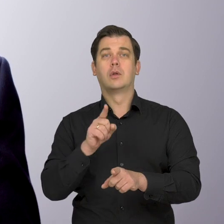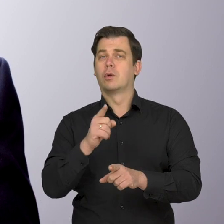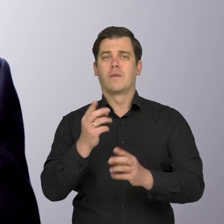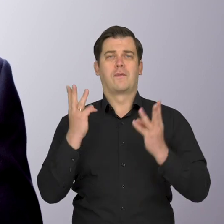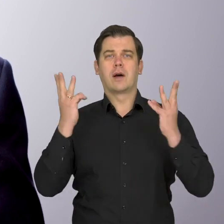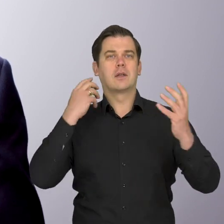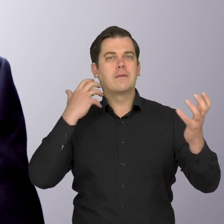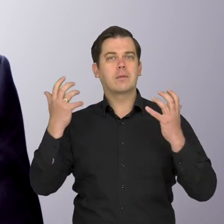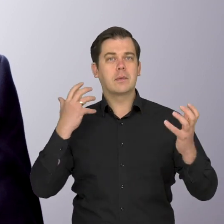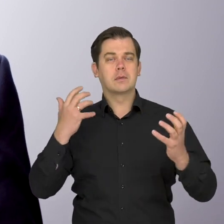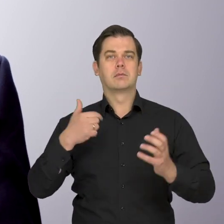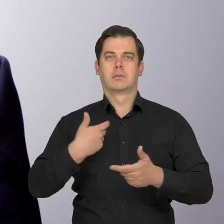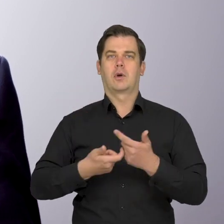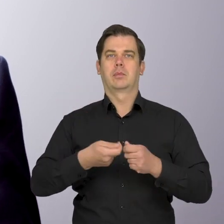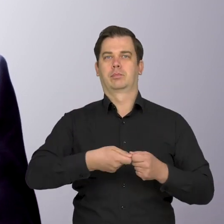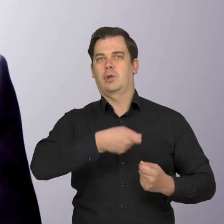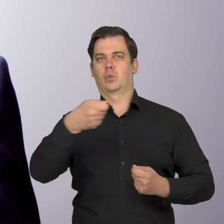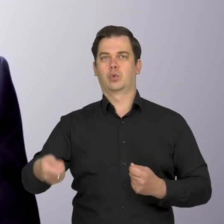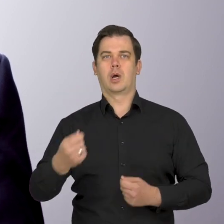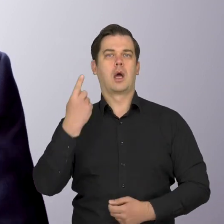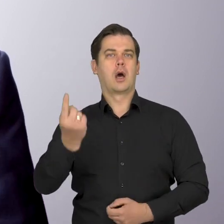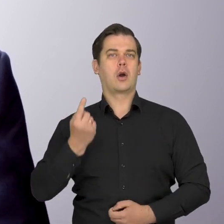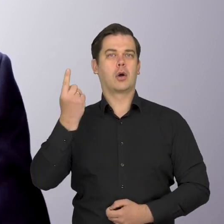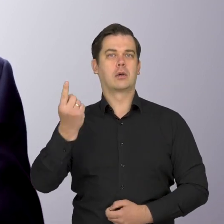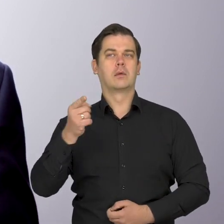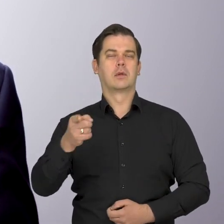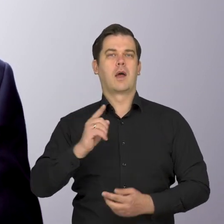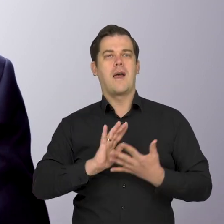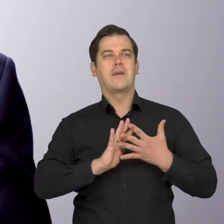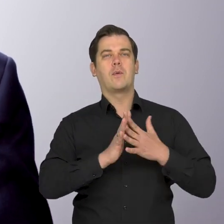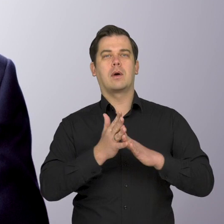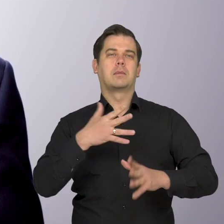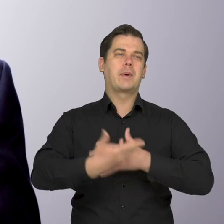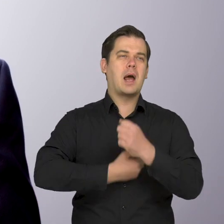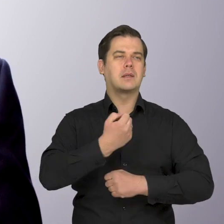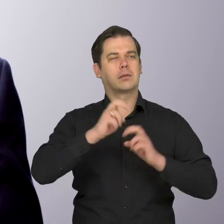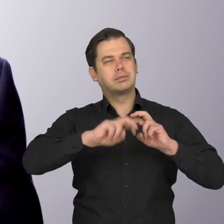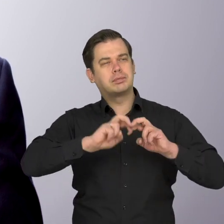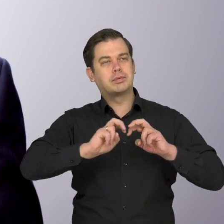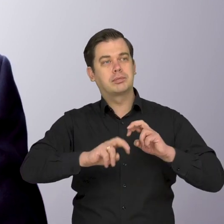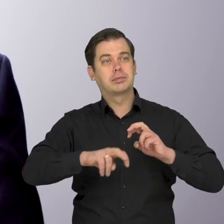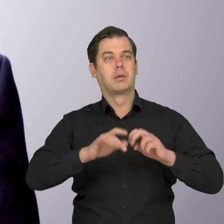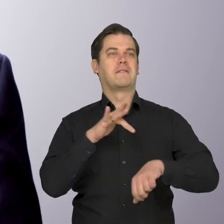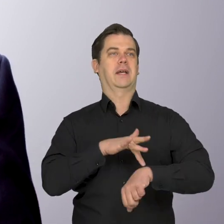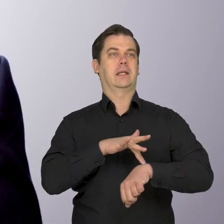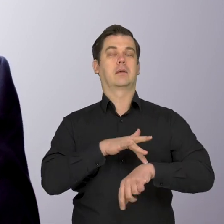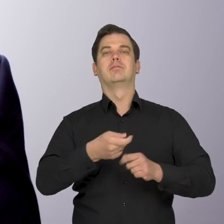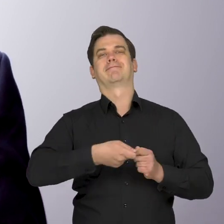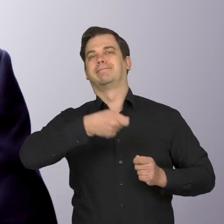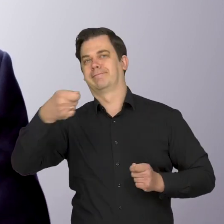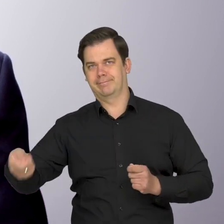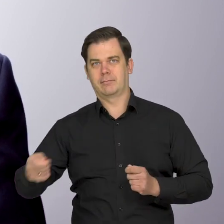dla Państwa informacja, przedłużenie o rok okresu ewaluacji działalności naukowej. Ubiegły